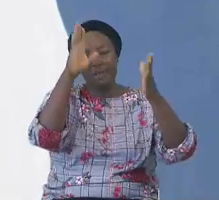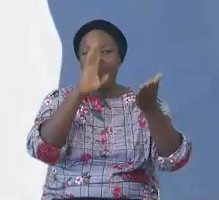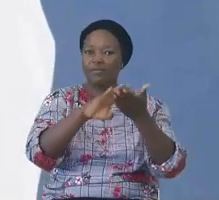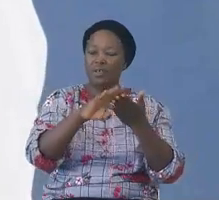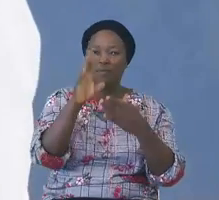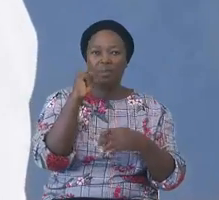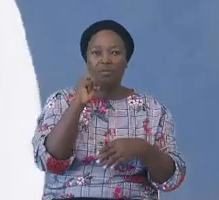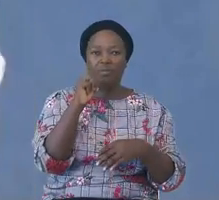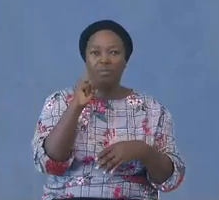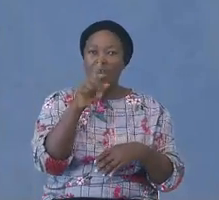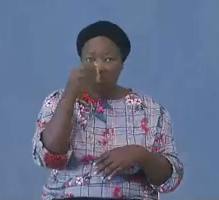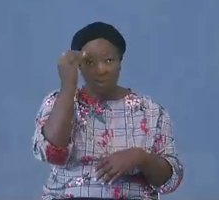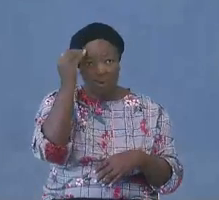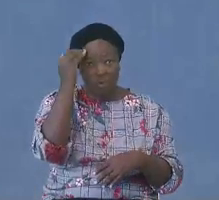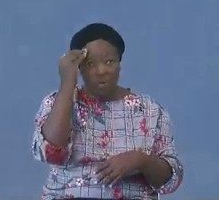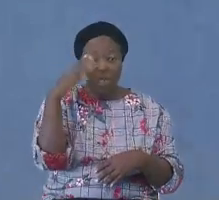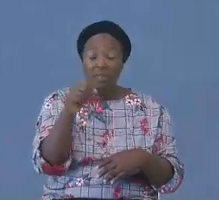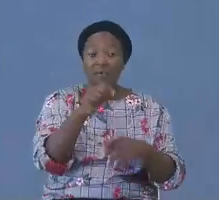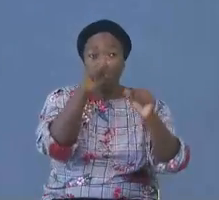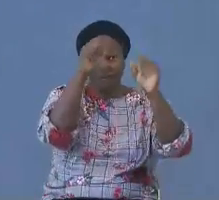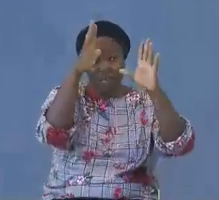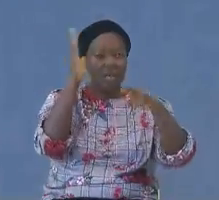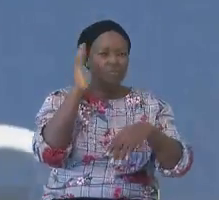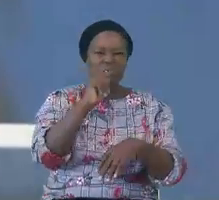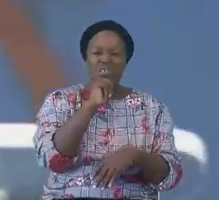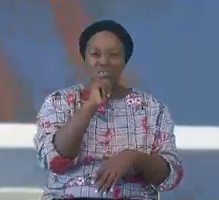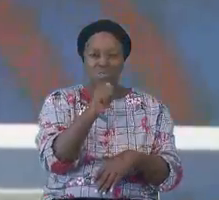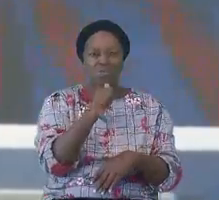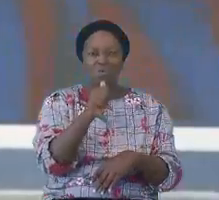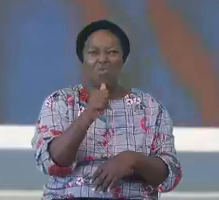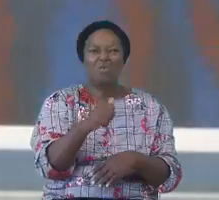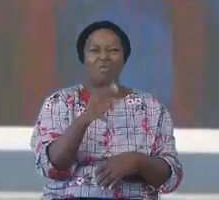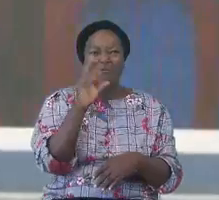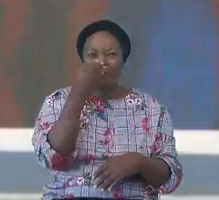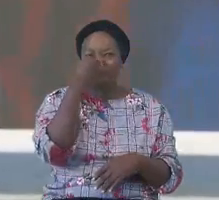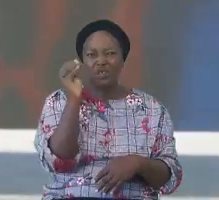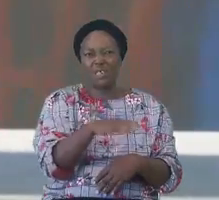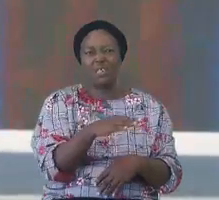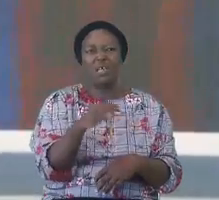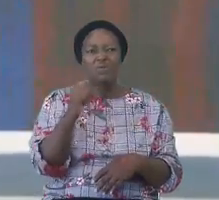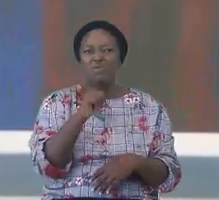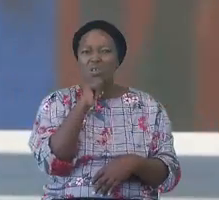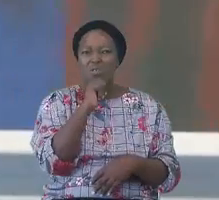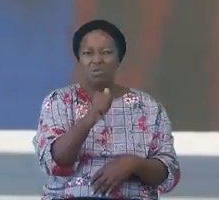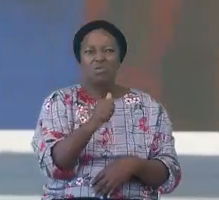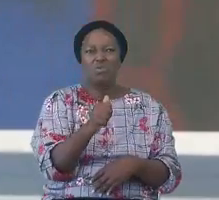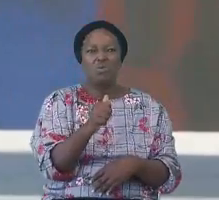Il a fait la supplication pour toi. Et il dit, Père, pardonne-leur. Vous savez, le